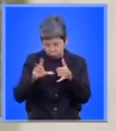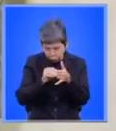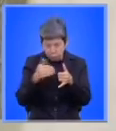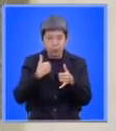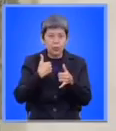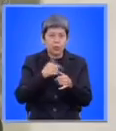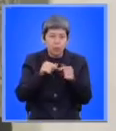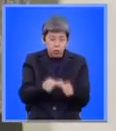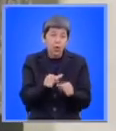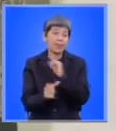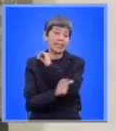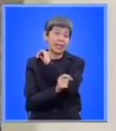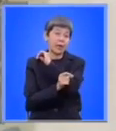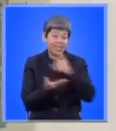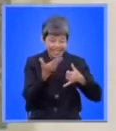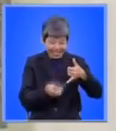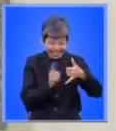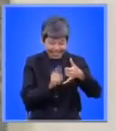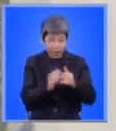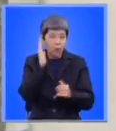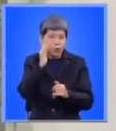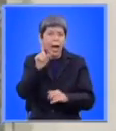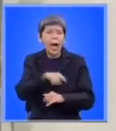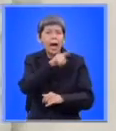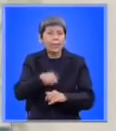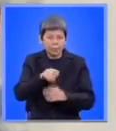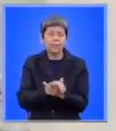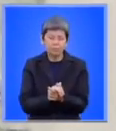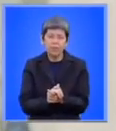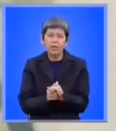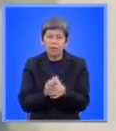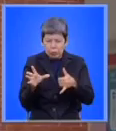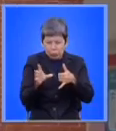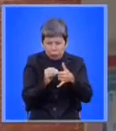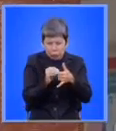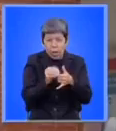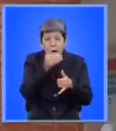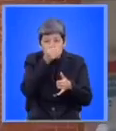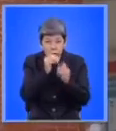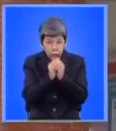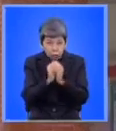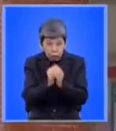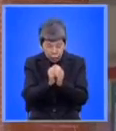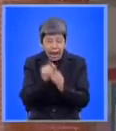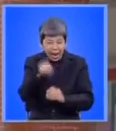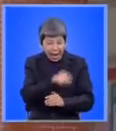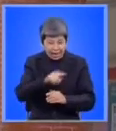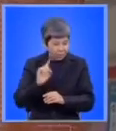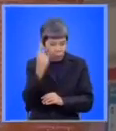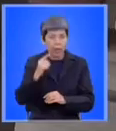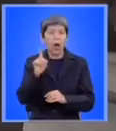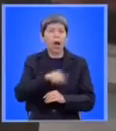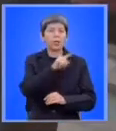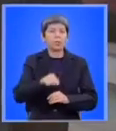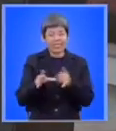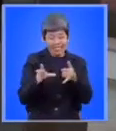ะอยู่ที่สิงคโปร์เขาคนนี้เนี่ยเป็นชายชาวอังกฤษวัยกลางคนเป็นผู้ติดเชื้อไวรัสโคโรนาสายพันธุ์ใหม่ที่เป็นชาวอังกฤษคนแรกในอังกฤษโด